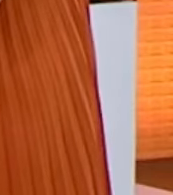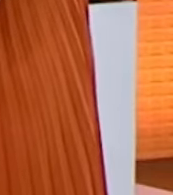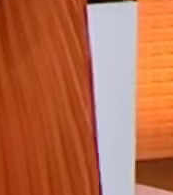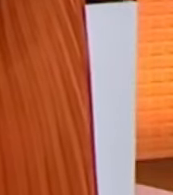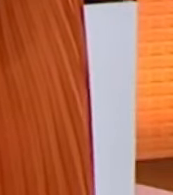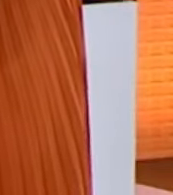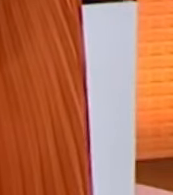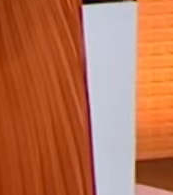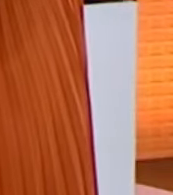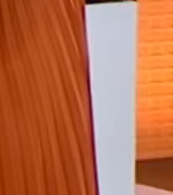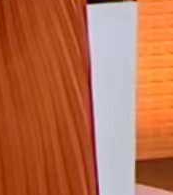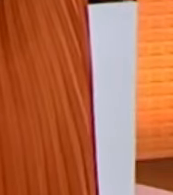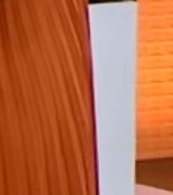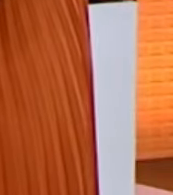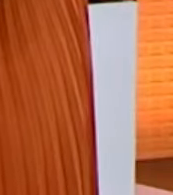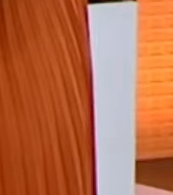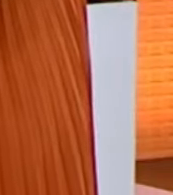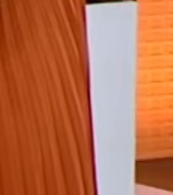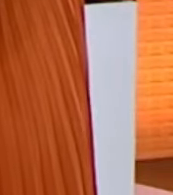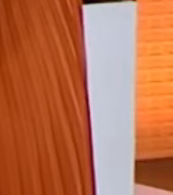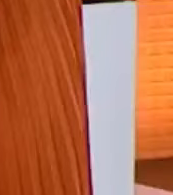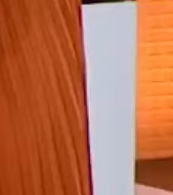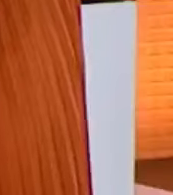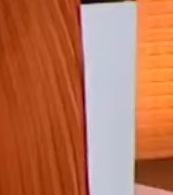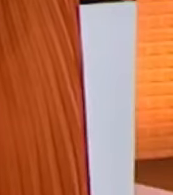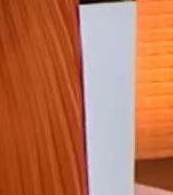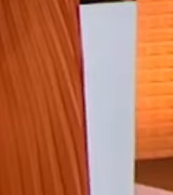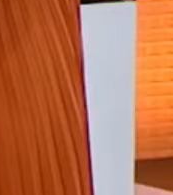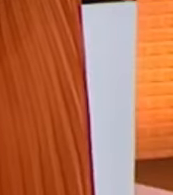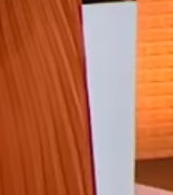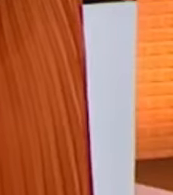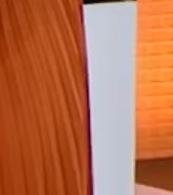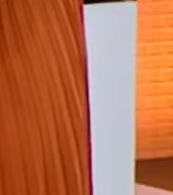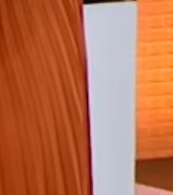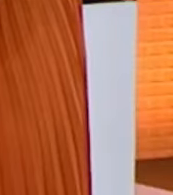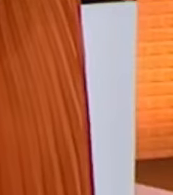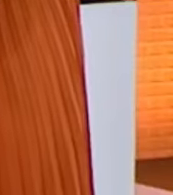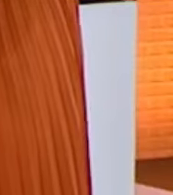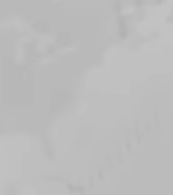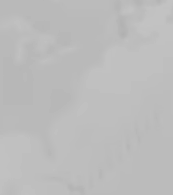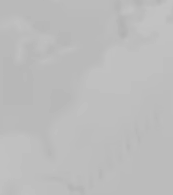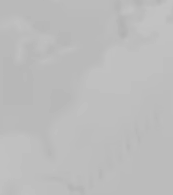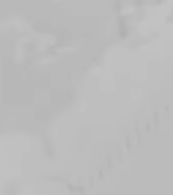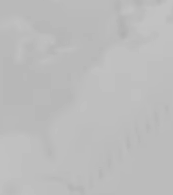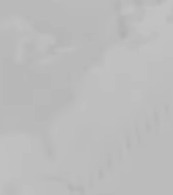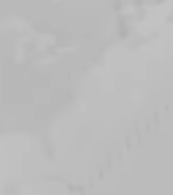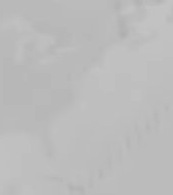po kami sa GMA Pinoy TV at sa www.gmanews.tv.